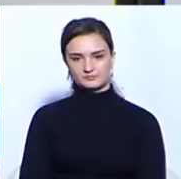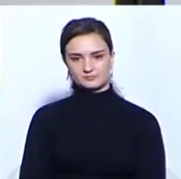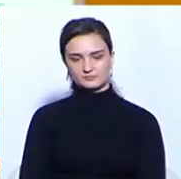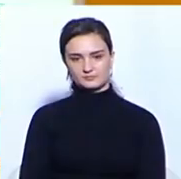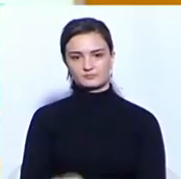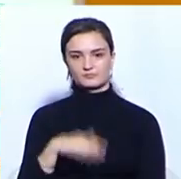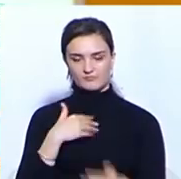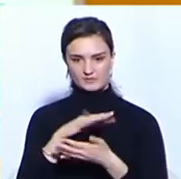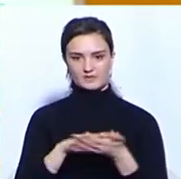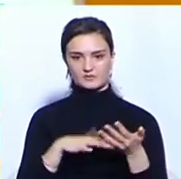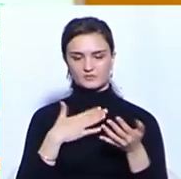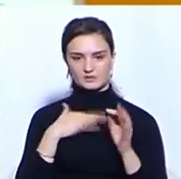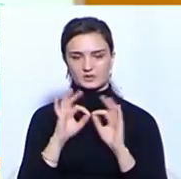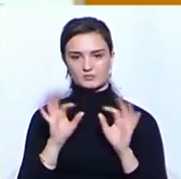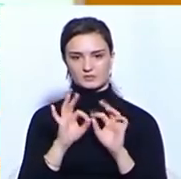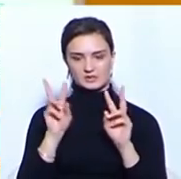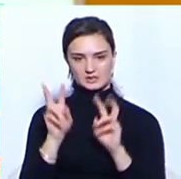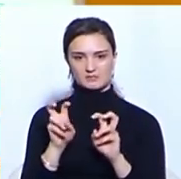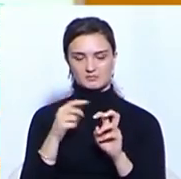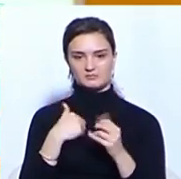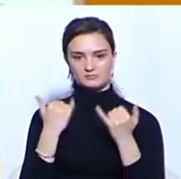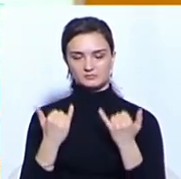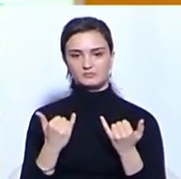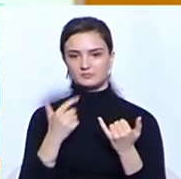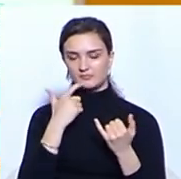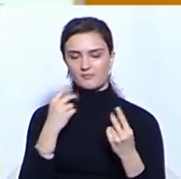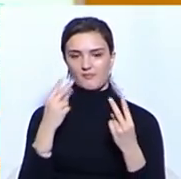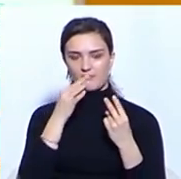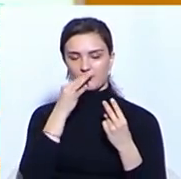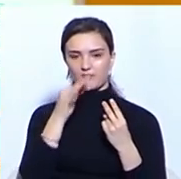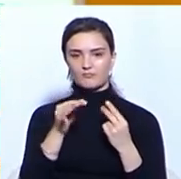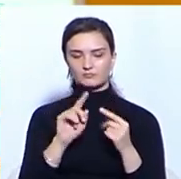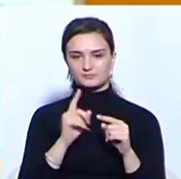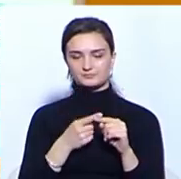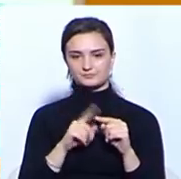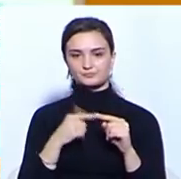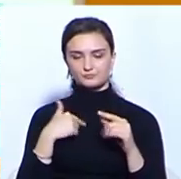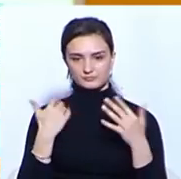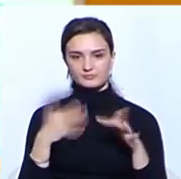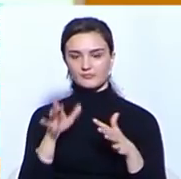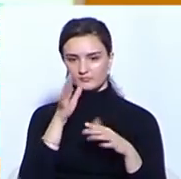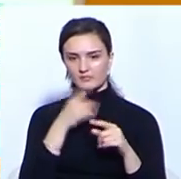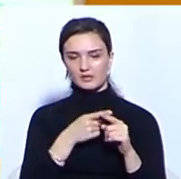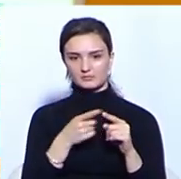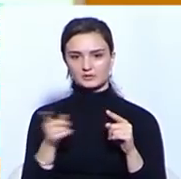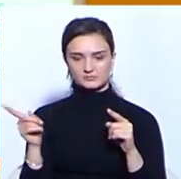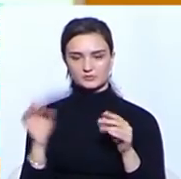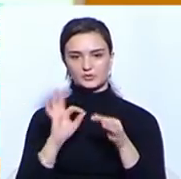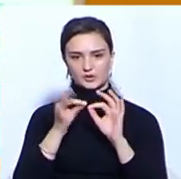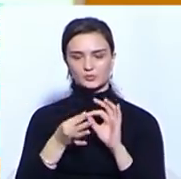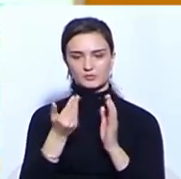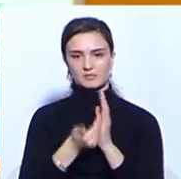ჩვენ გავაგრძელოთ ჩვენი საუბრის ძირითადი თემა. დღეს მაყურებელს ვუთხარით ჩვენ უკვე რამდენიმე